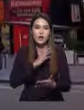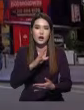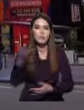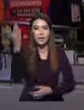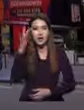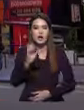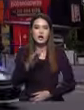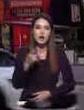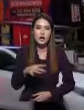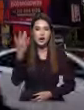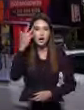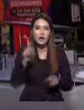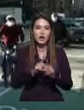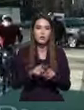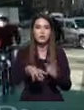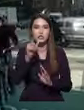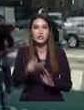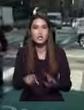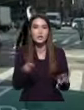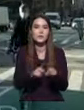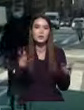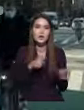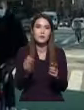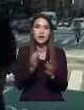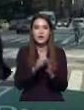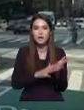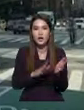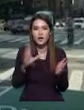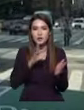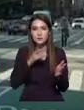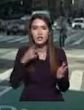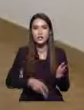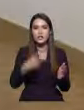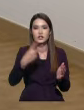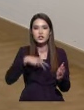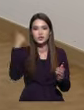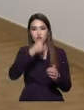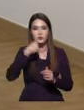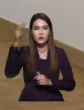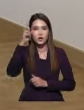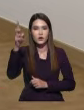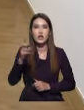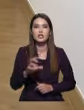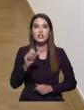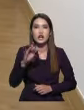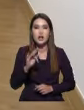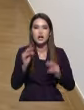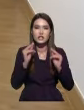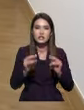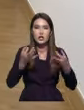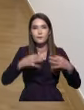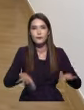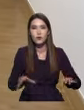мемлекеттік департаменті жасаған мына бір баяндамаға зер салсақ. Ұйым 2020 жылы еліміздегі адам құқығы мен бостандығына